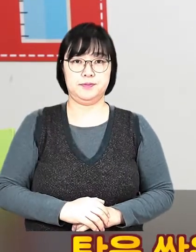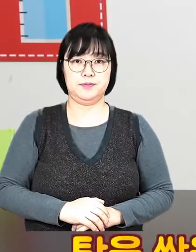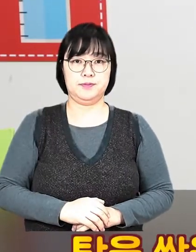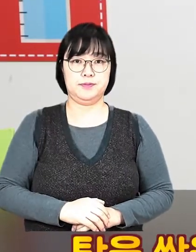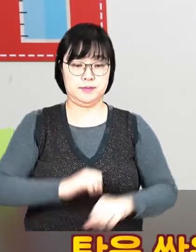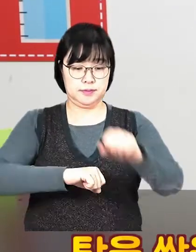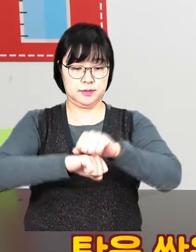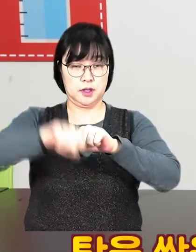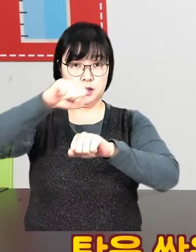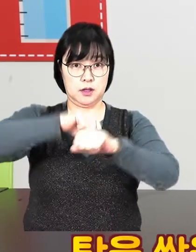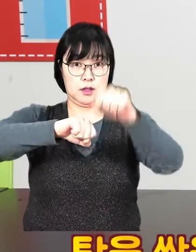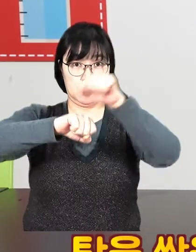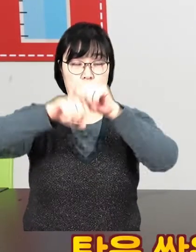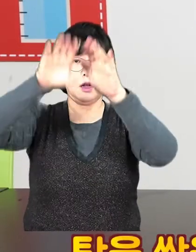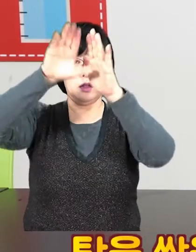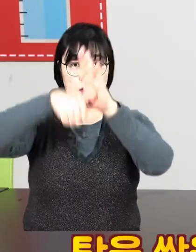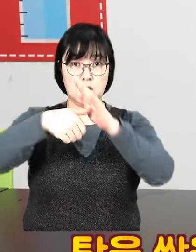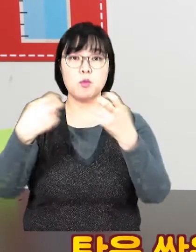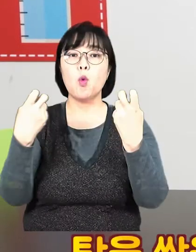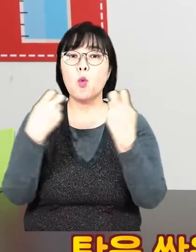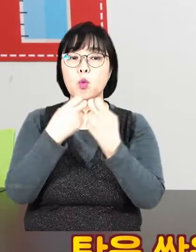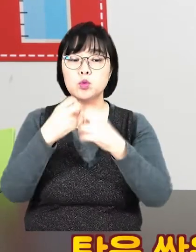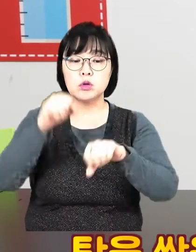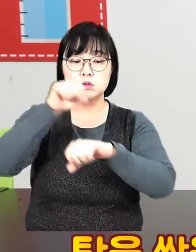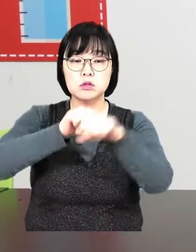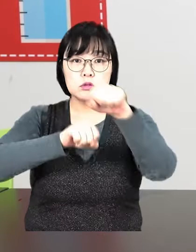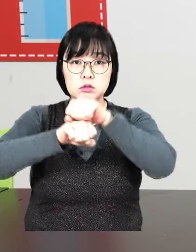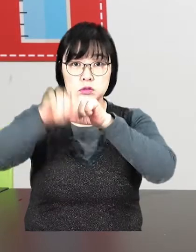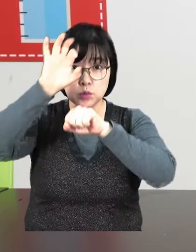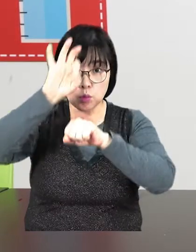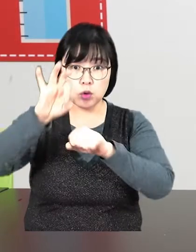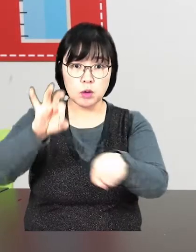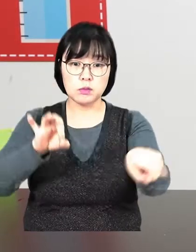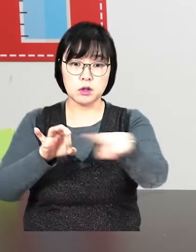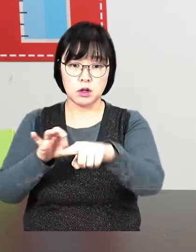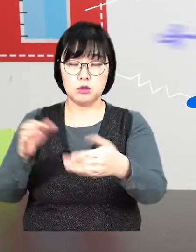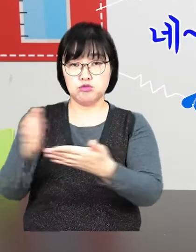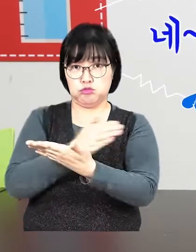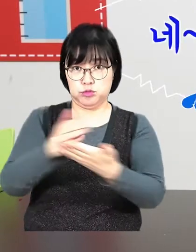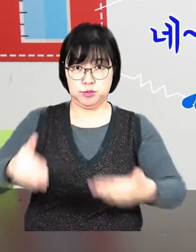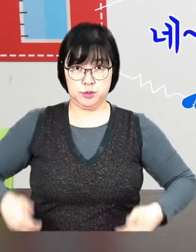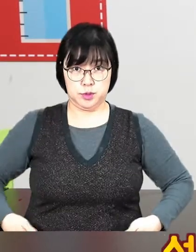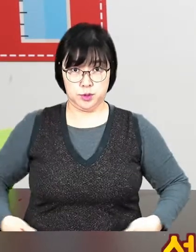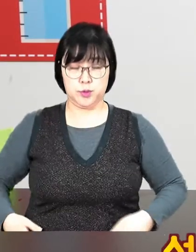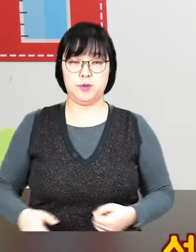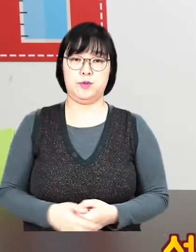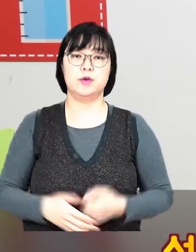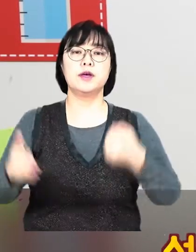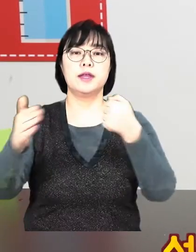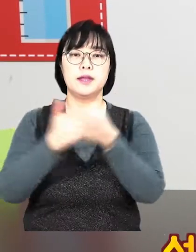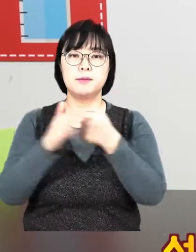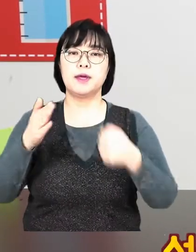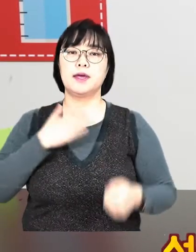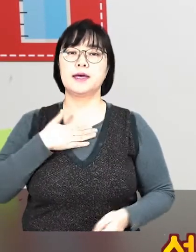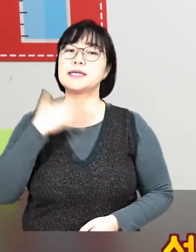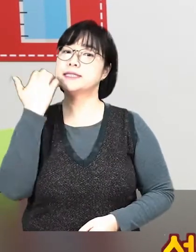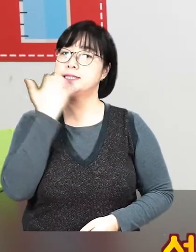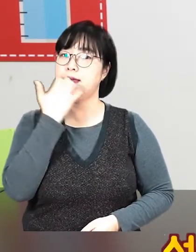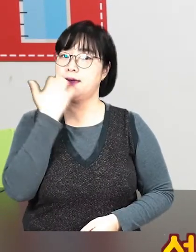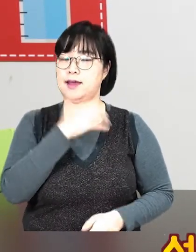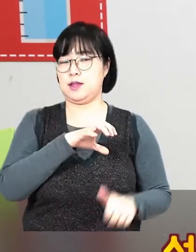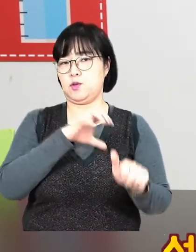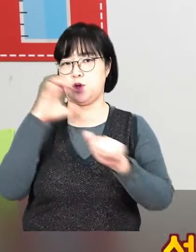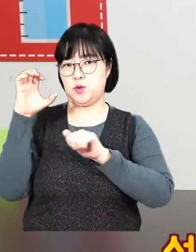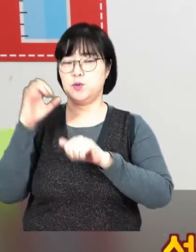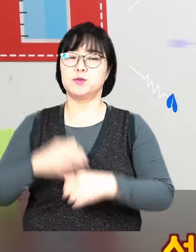때 이 용액들이 어떻게 쌓이는지 보려면 좀 구별을 해야 되잖아요. 자 선생님이 여기에 색소를